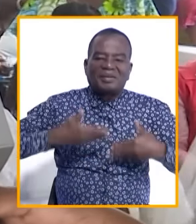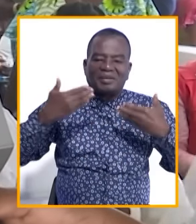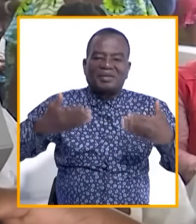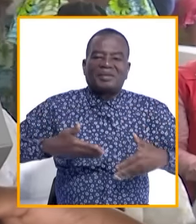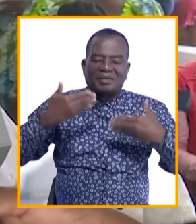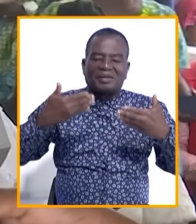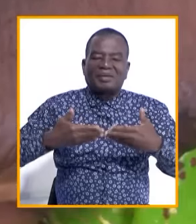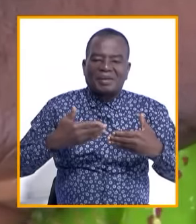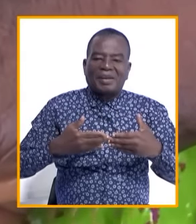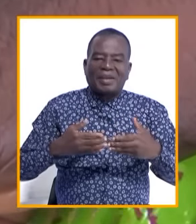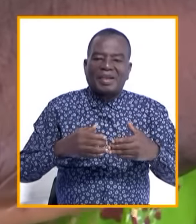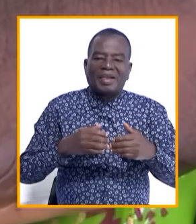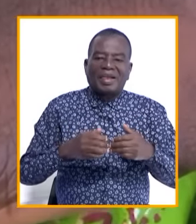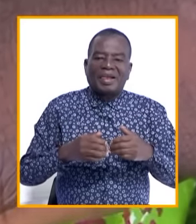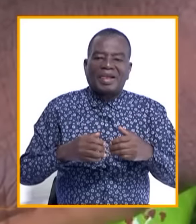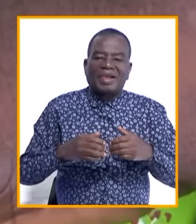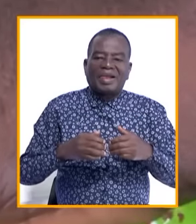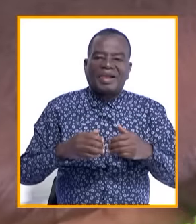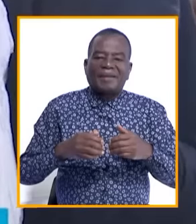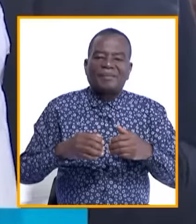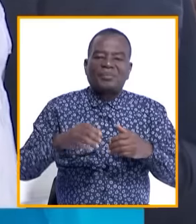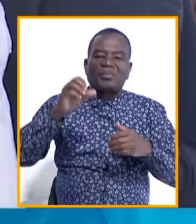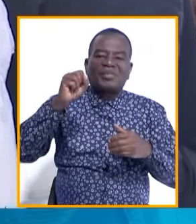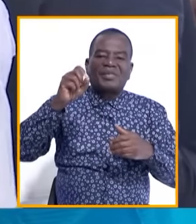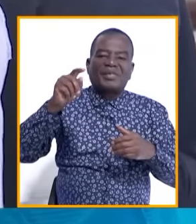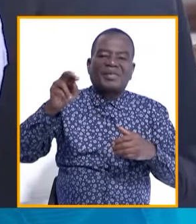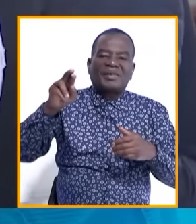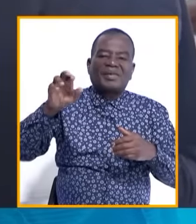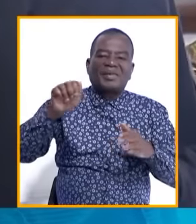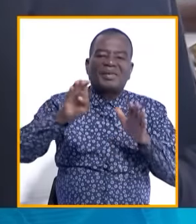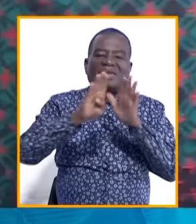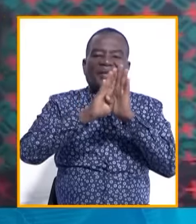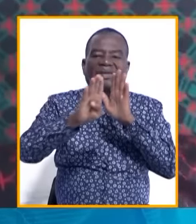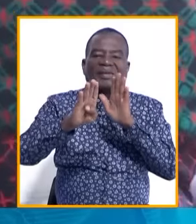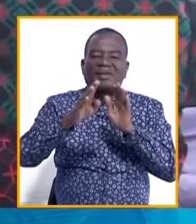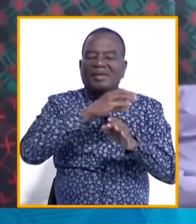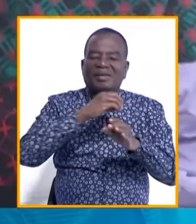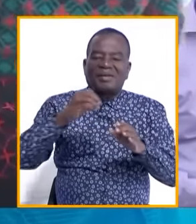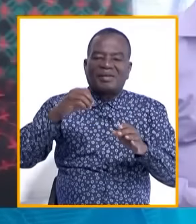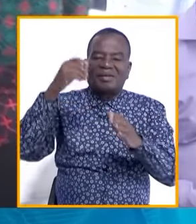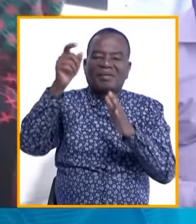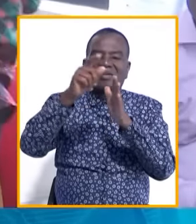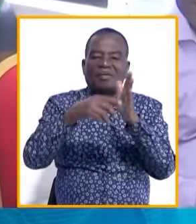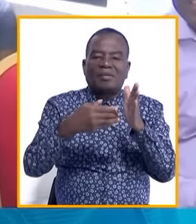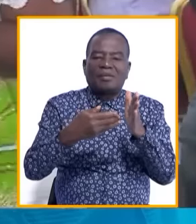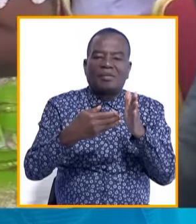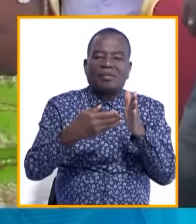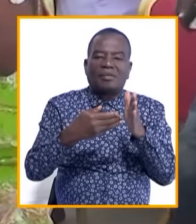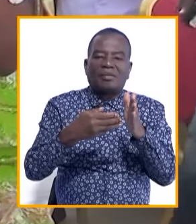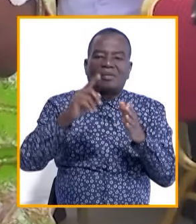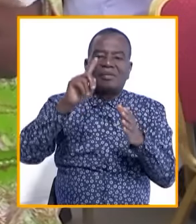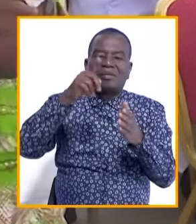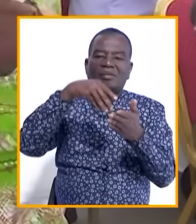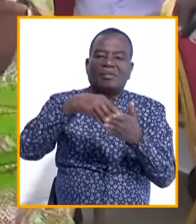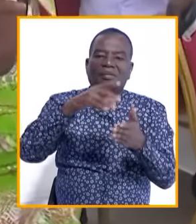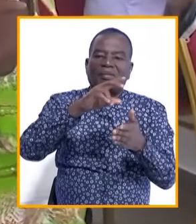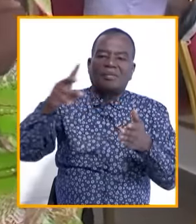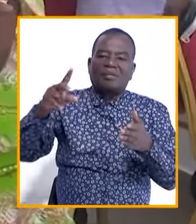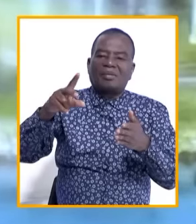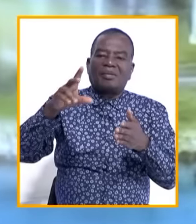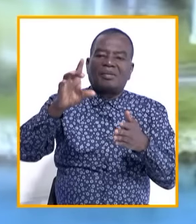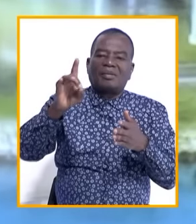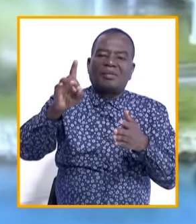la vie des familles encore plus heureuse et plus épanouie. La SOTRA, pionnière des mariages collectifs en entreprise, comptabilise